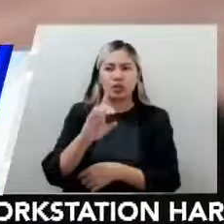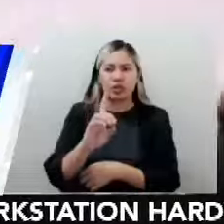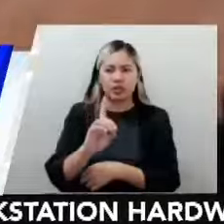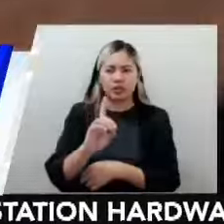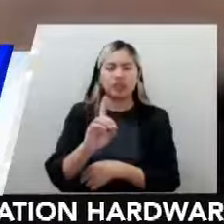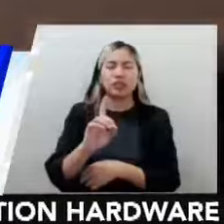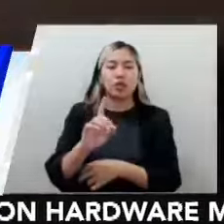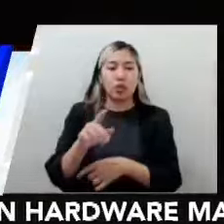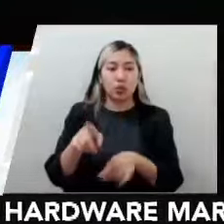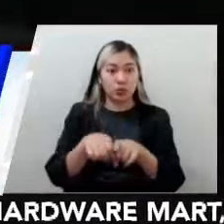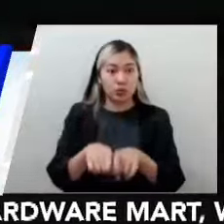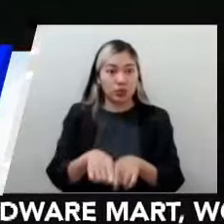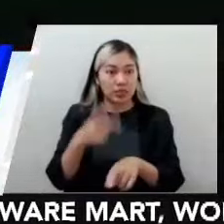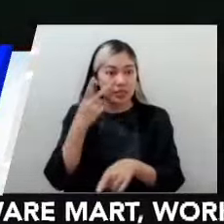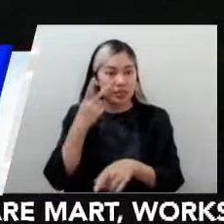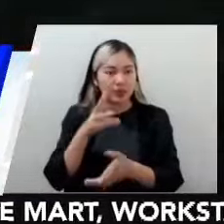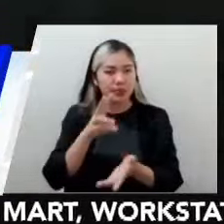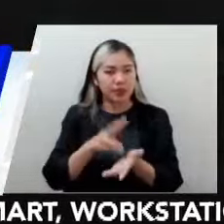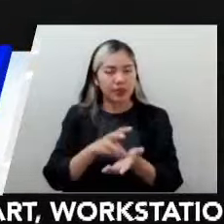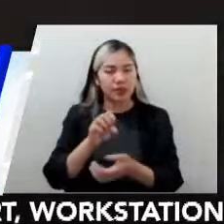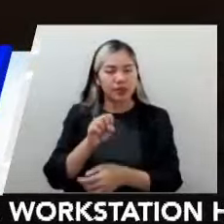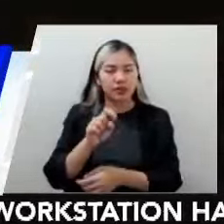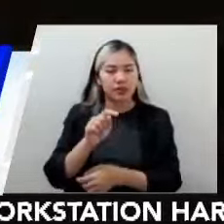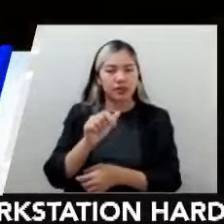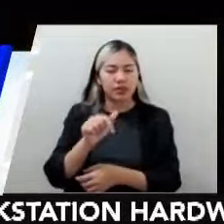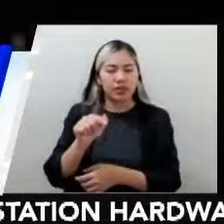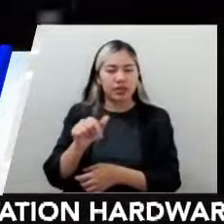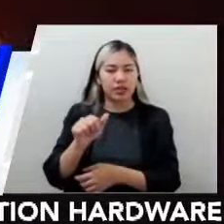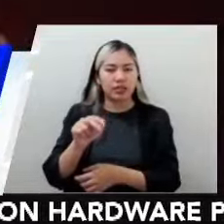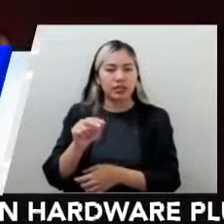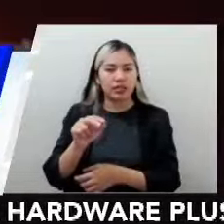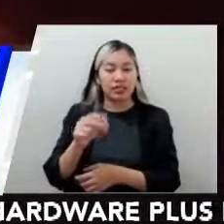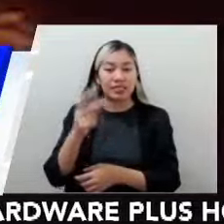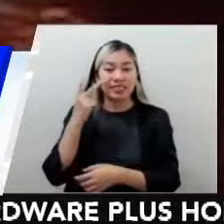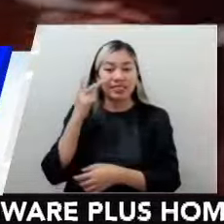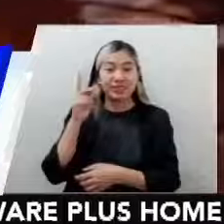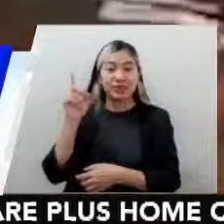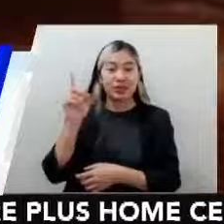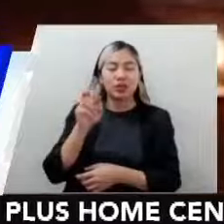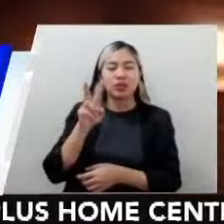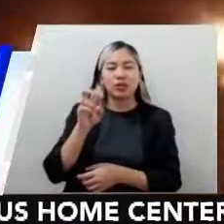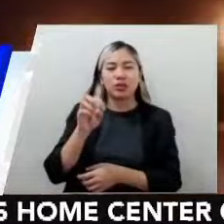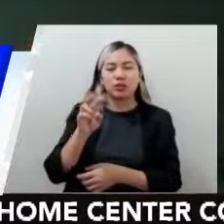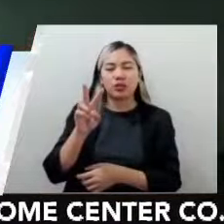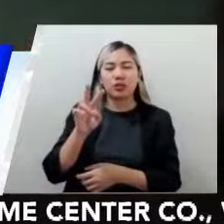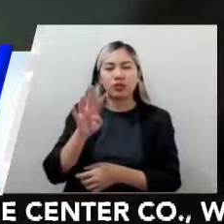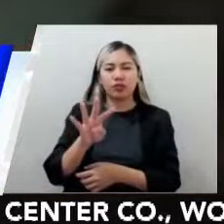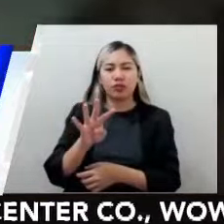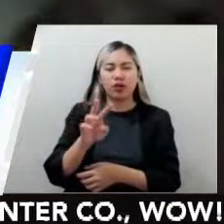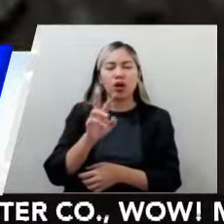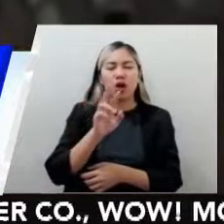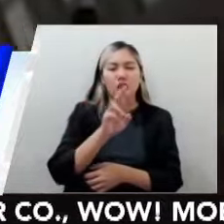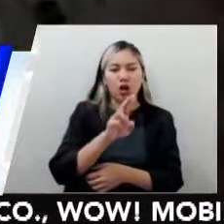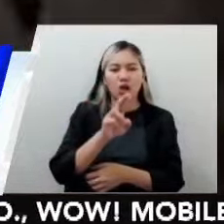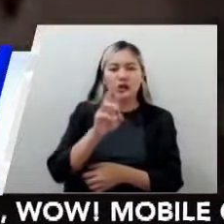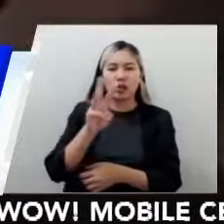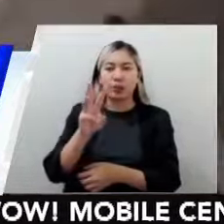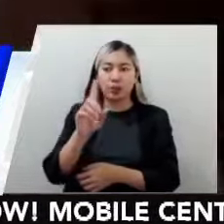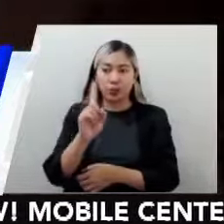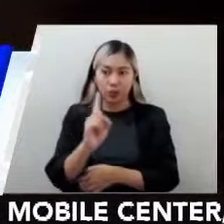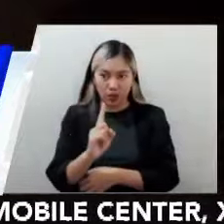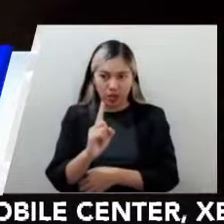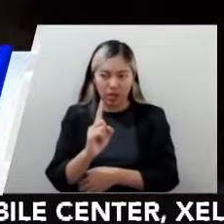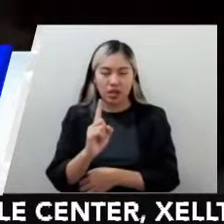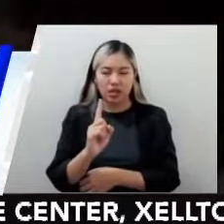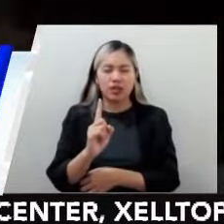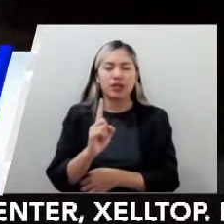Ana. Tinawag ng mga eksperto ang nasabing asteroid na 2024 RW1. Ayon sa PAGASA, aabot sa